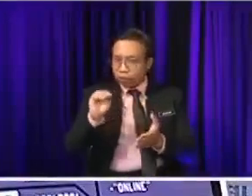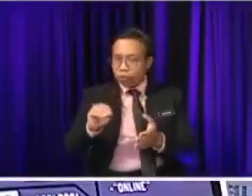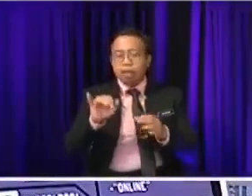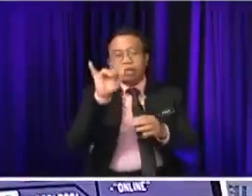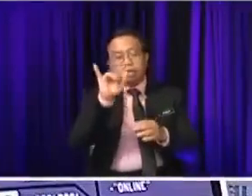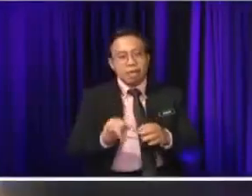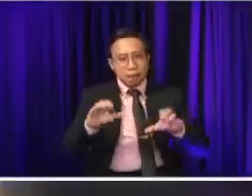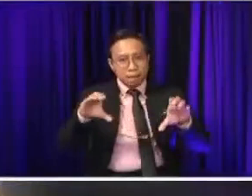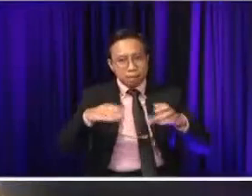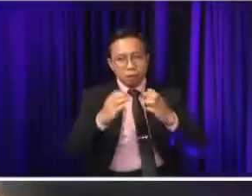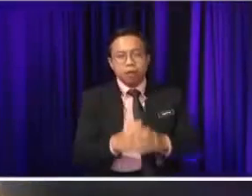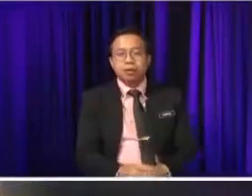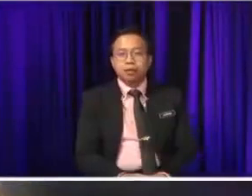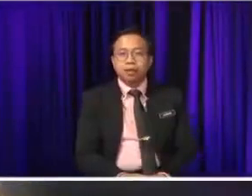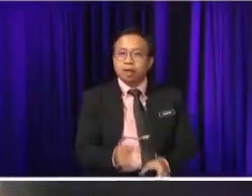menghasilkan